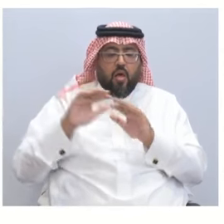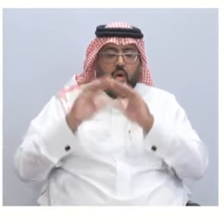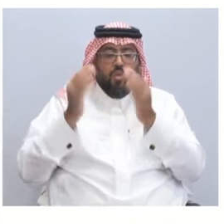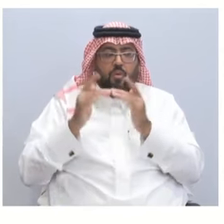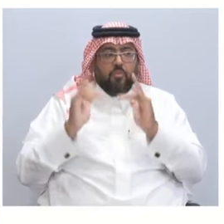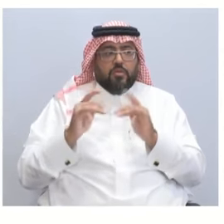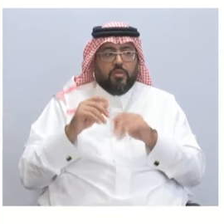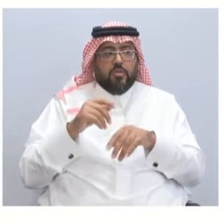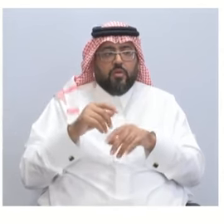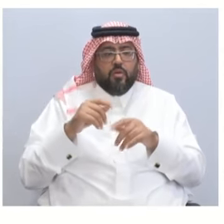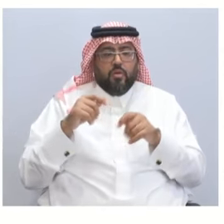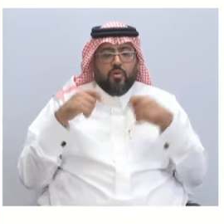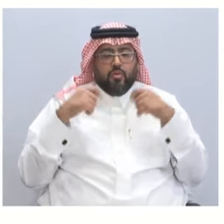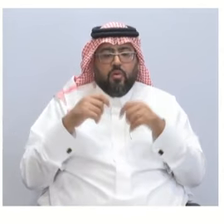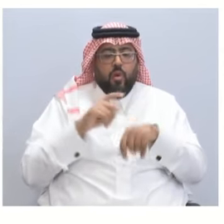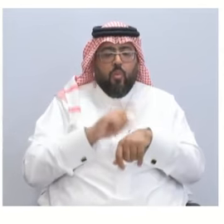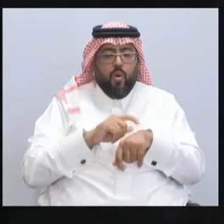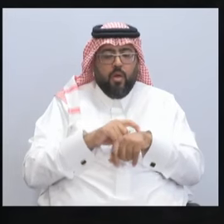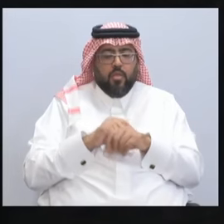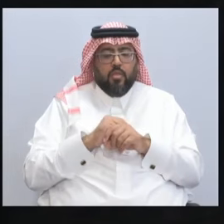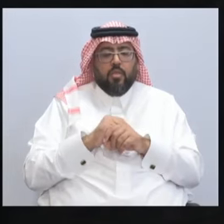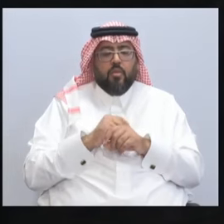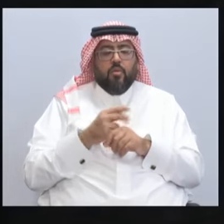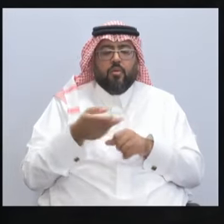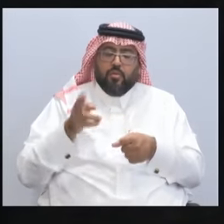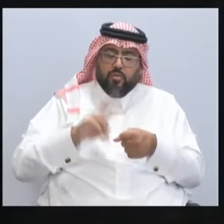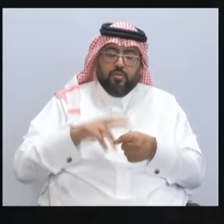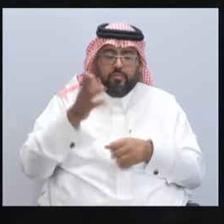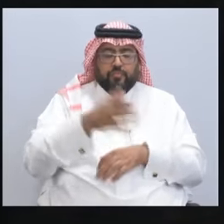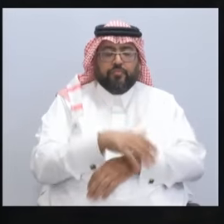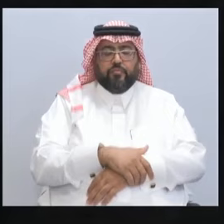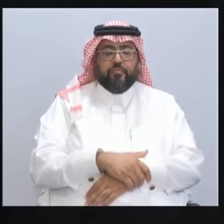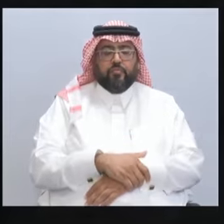الامانه العامه هنعي وقت ونرجع